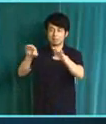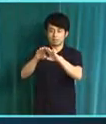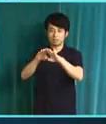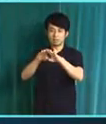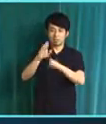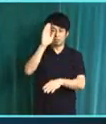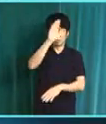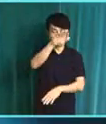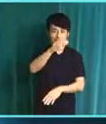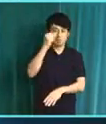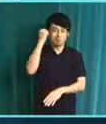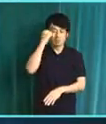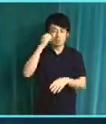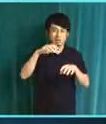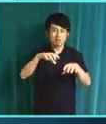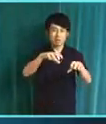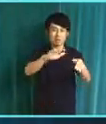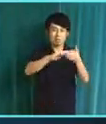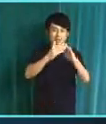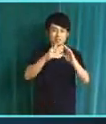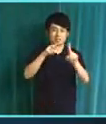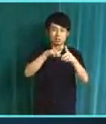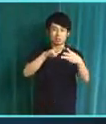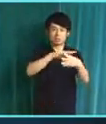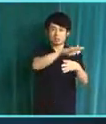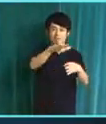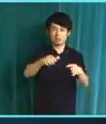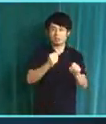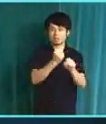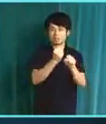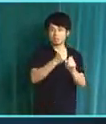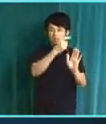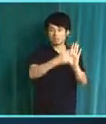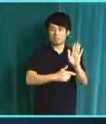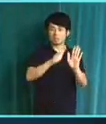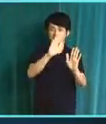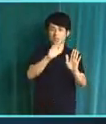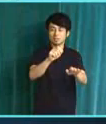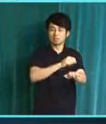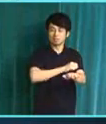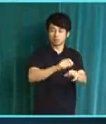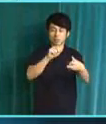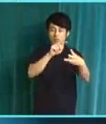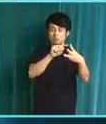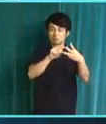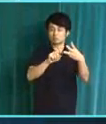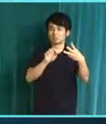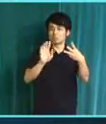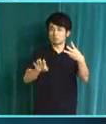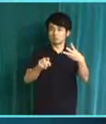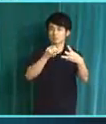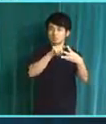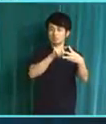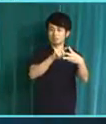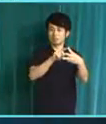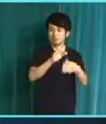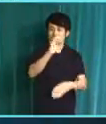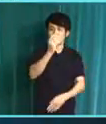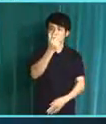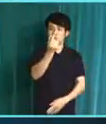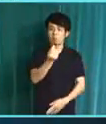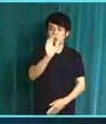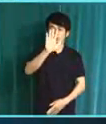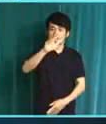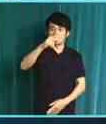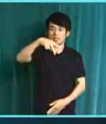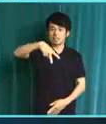は未来の宿場町小田原づくりをコンセプトにしています。大きく言って3つの特徴がございます。 はい、 まずはおもて